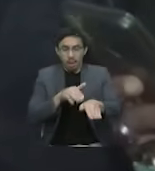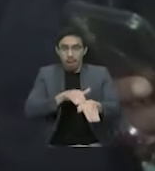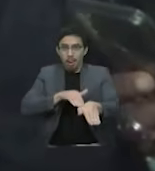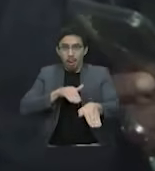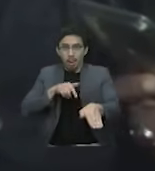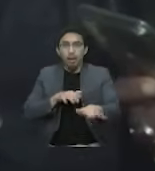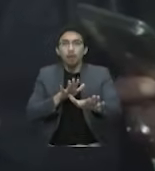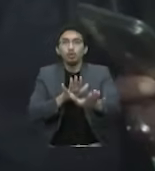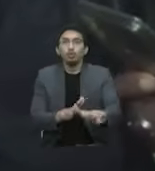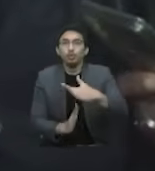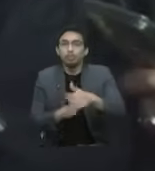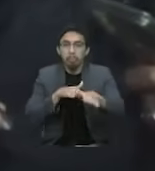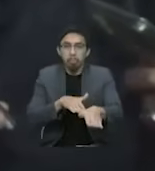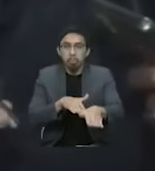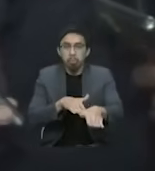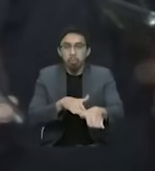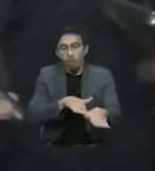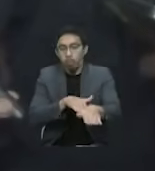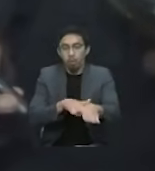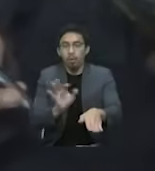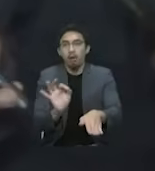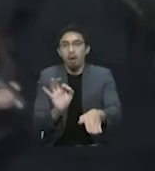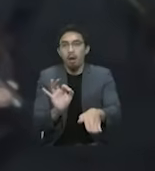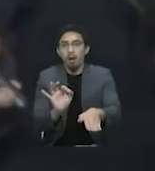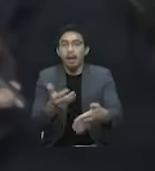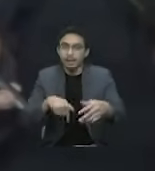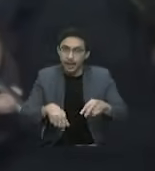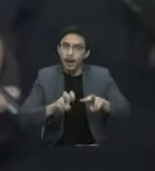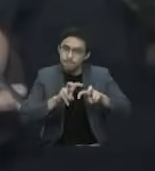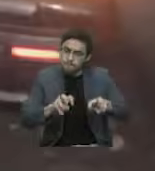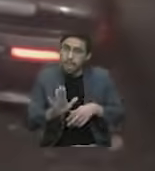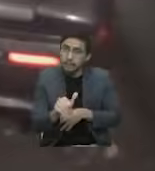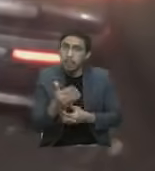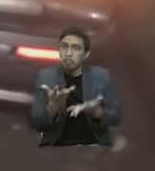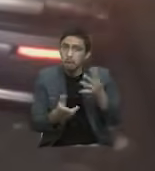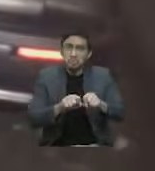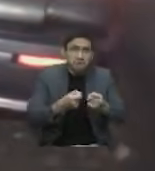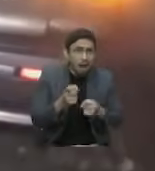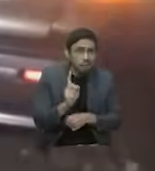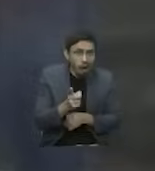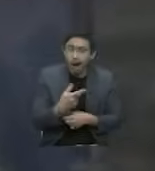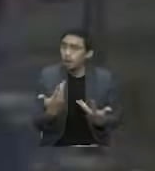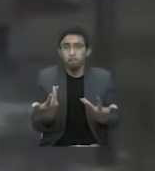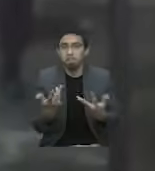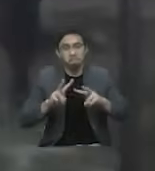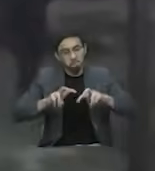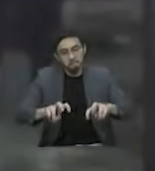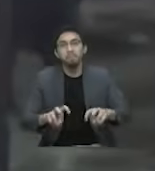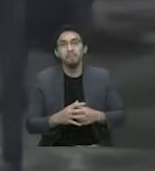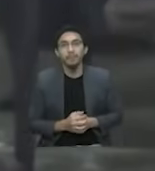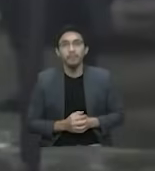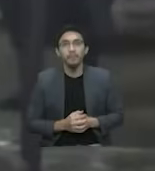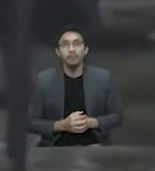guncangan. Jadi masih kita dalami apa penyebabnya sehingga sinter park ini tepat. 2 korban tewas dibawa ke